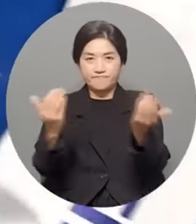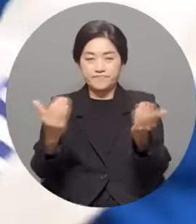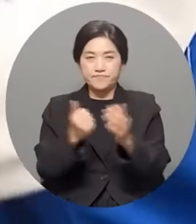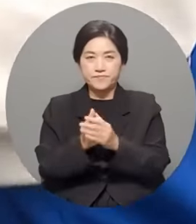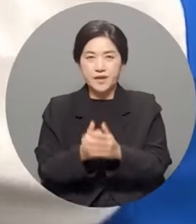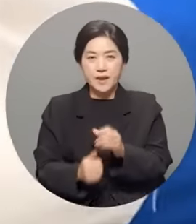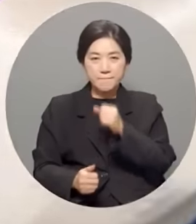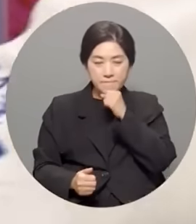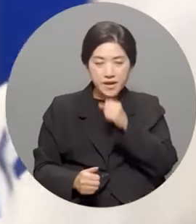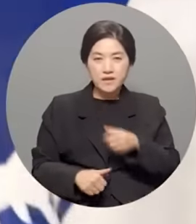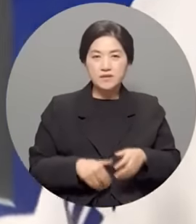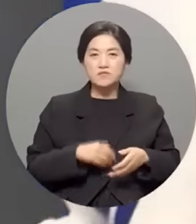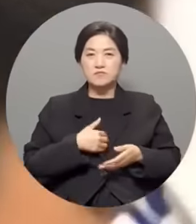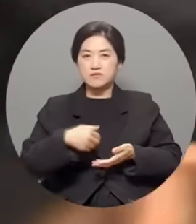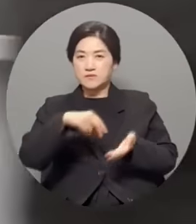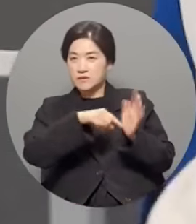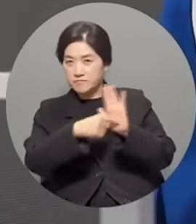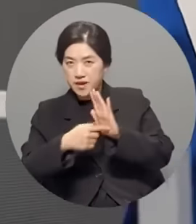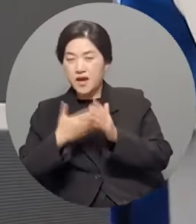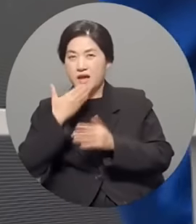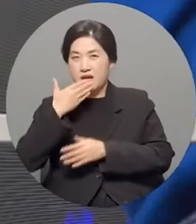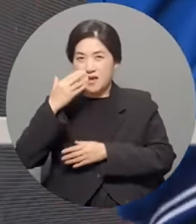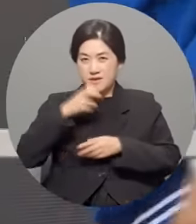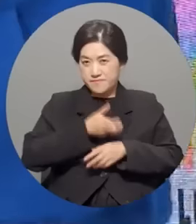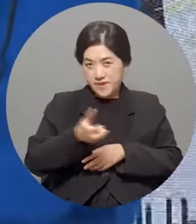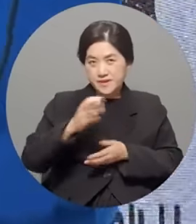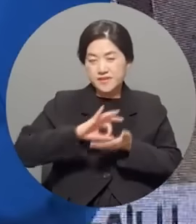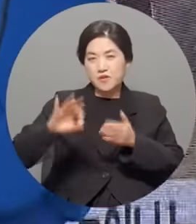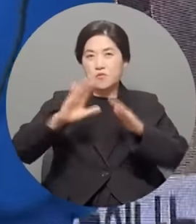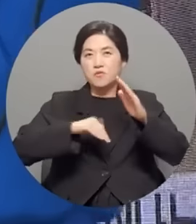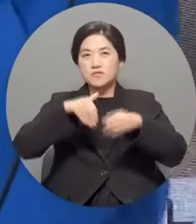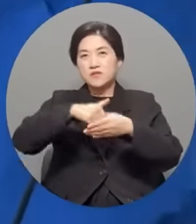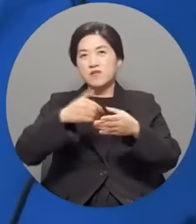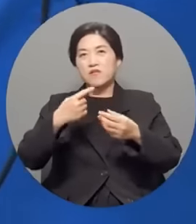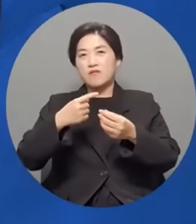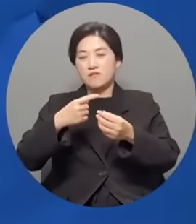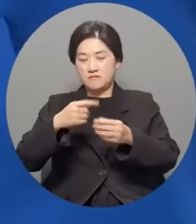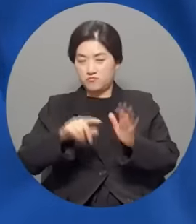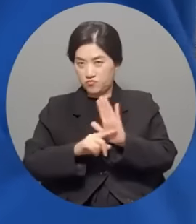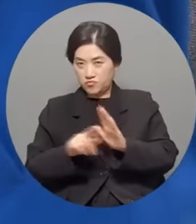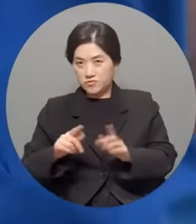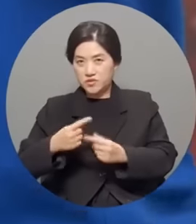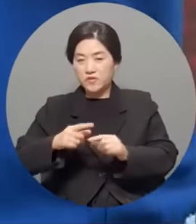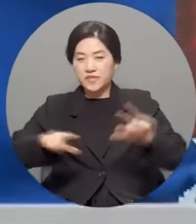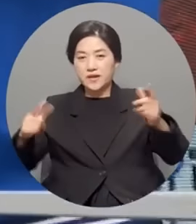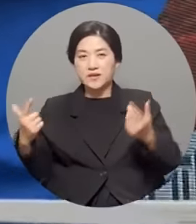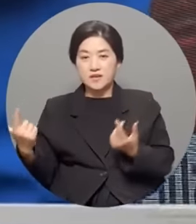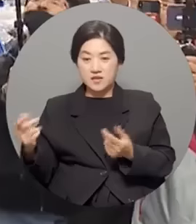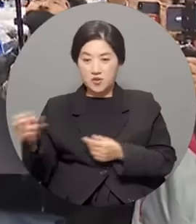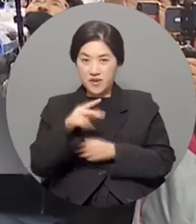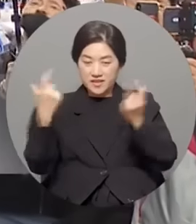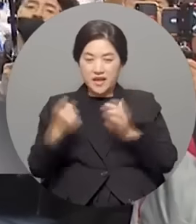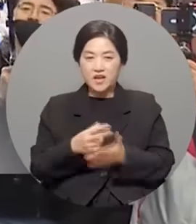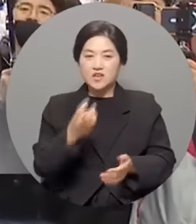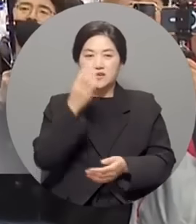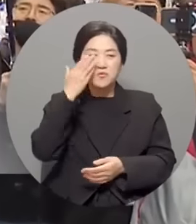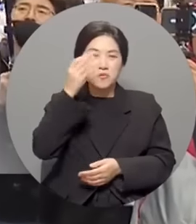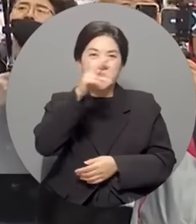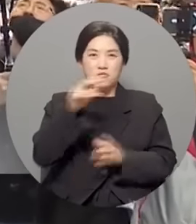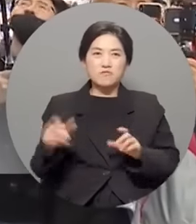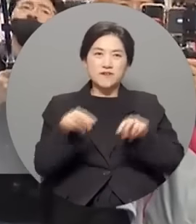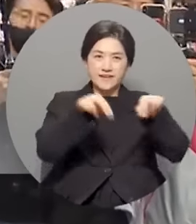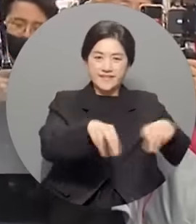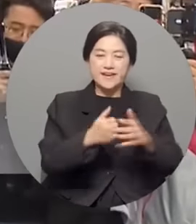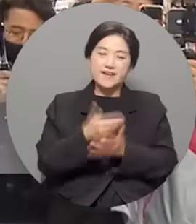마이크와 유세 차량을 쓸 수 있는 공식 선거운동 첫날, 여야 대표는 모두 서울 용산구로 달려갔습니다. 대통령